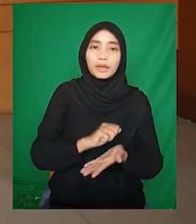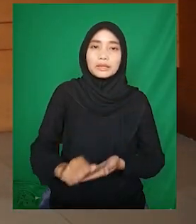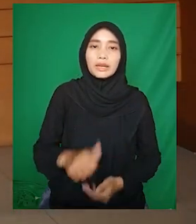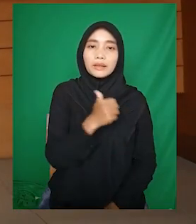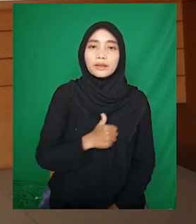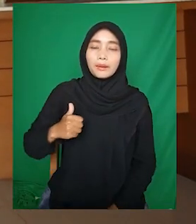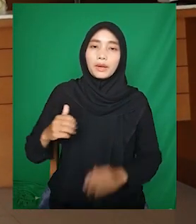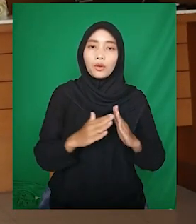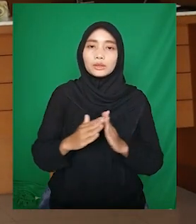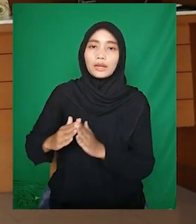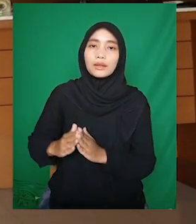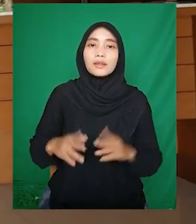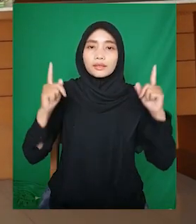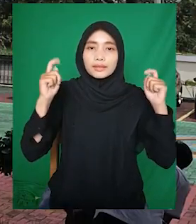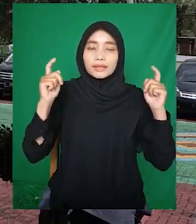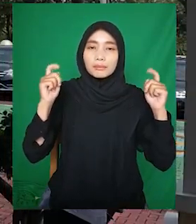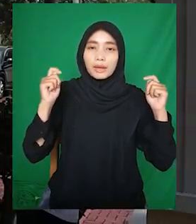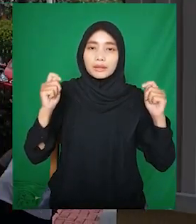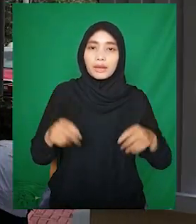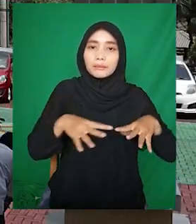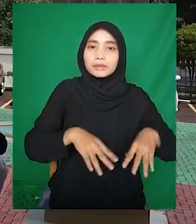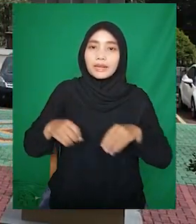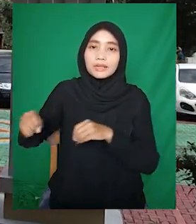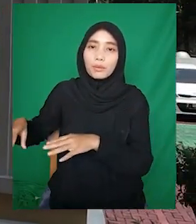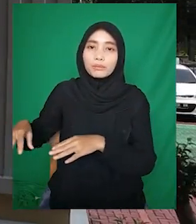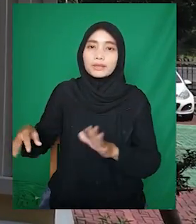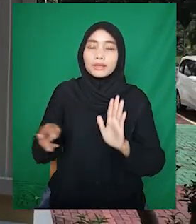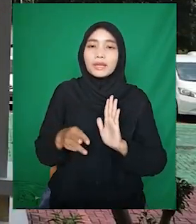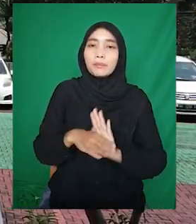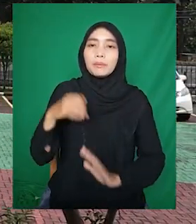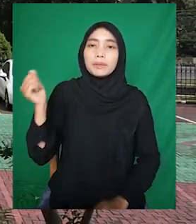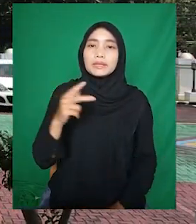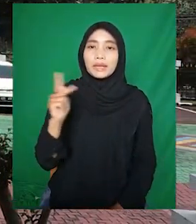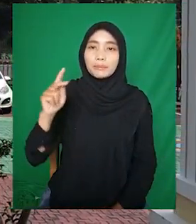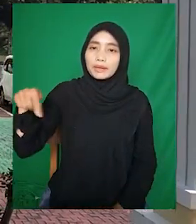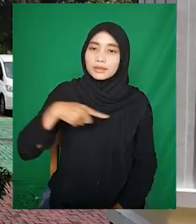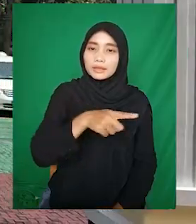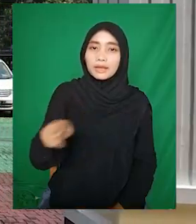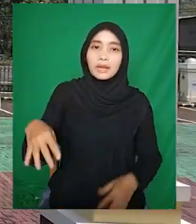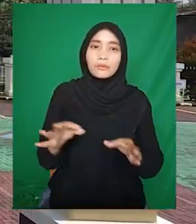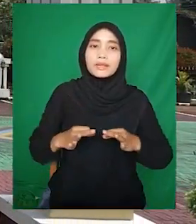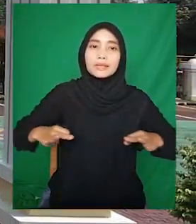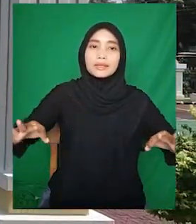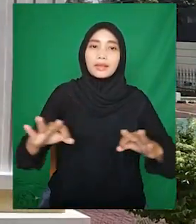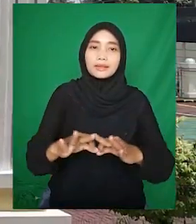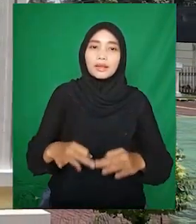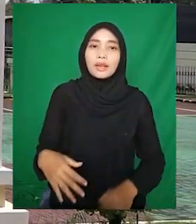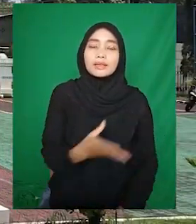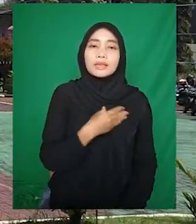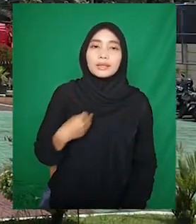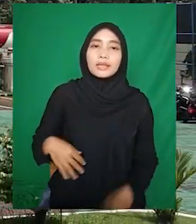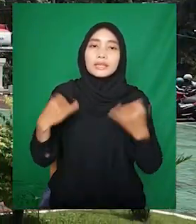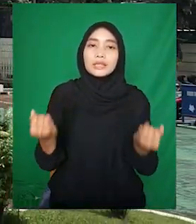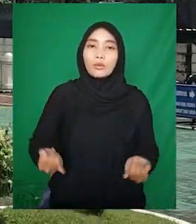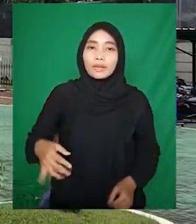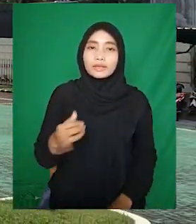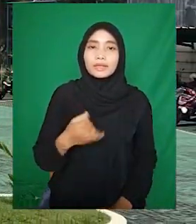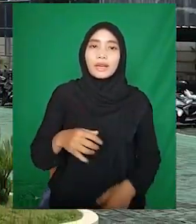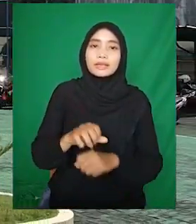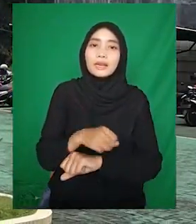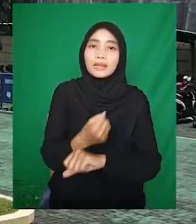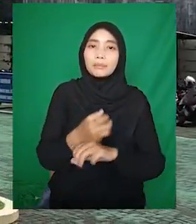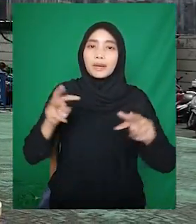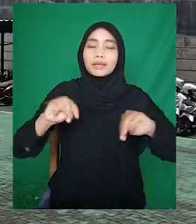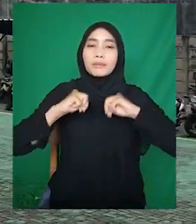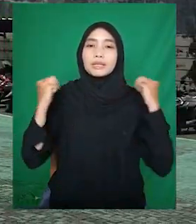Pengadilan Agama Kota Tasikmalaya bertransformasi mempersiapkan segala fasilitas dan inovasi yang